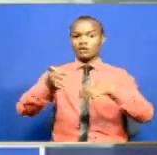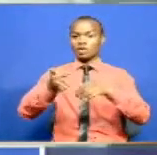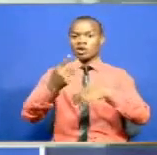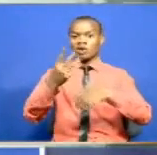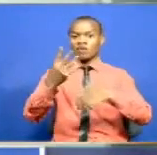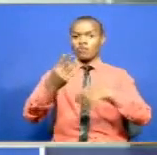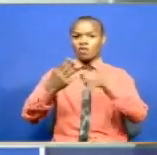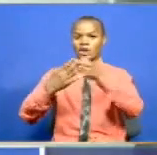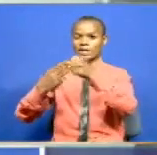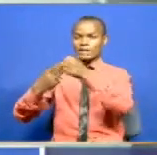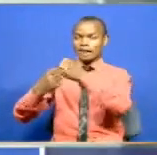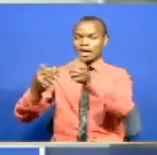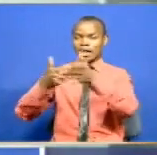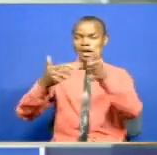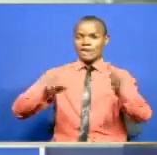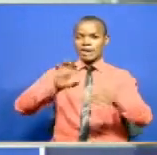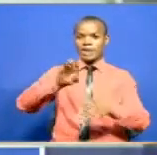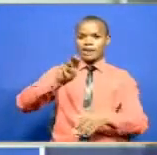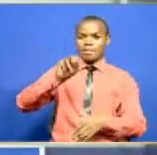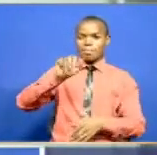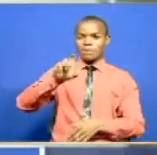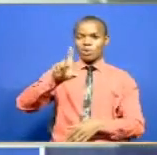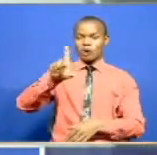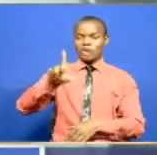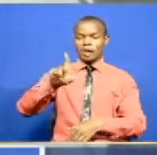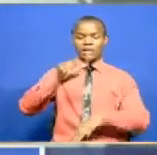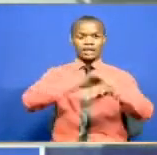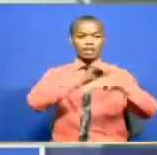2499 dhidi ya Emmanuel Changawa aliyepata kura